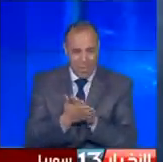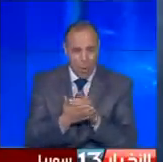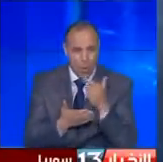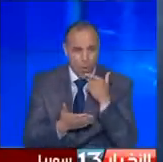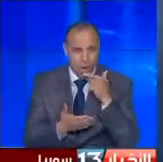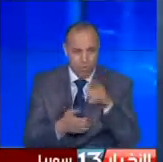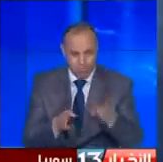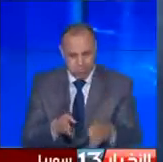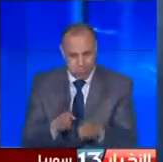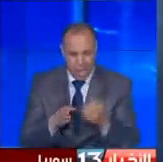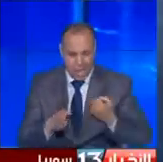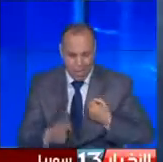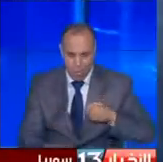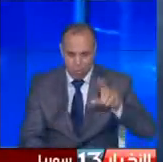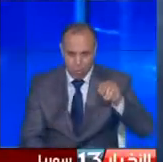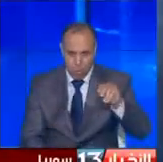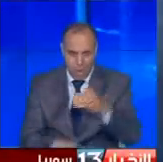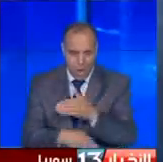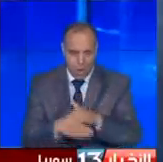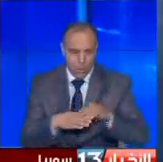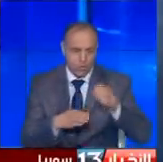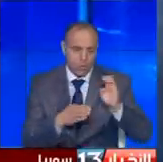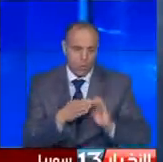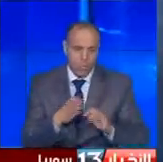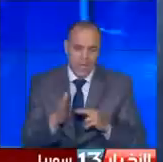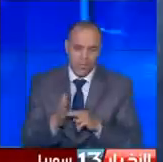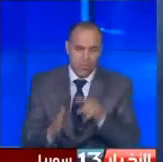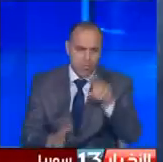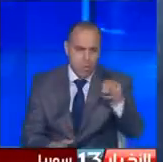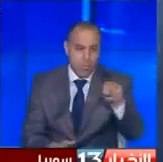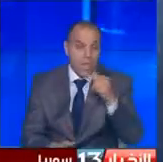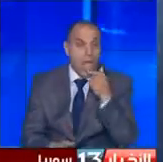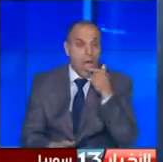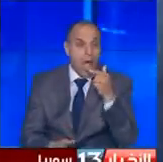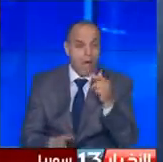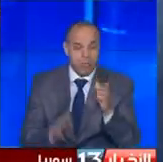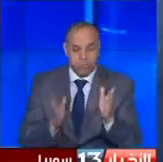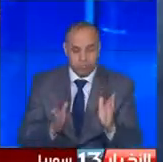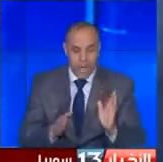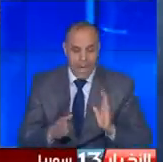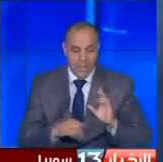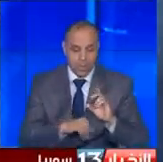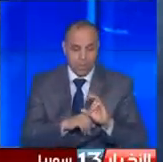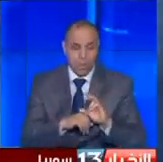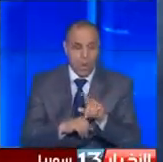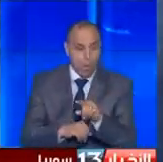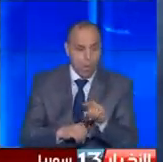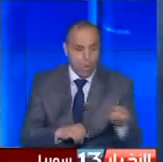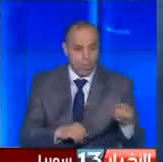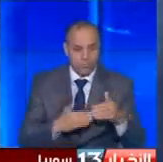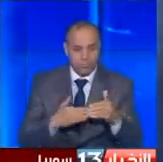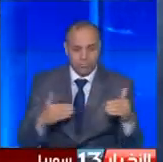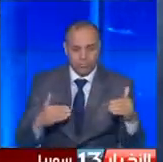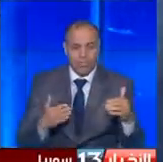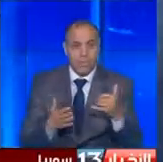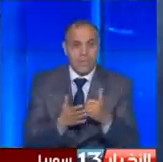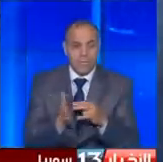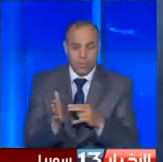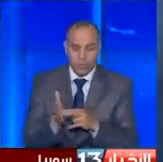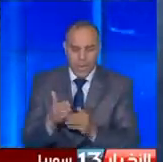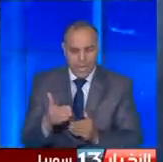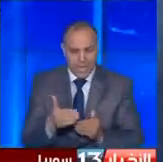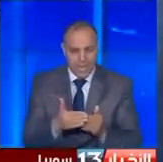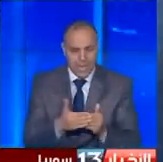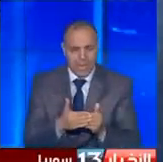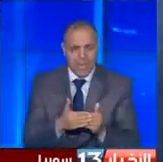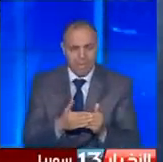وجود ممر للإرهاب على حدودها الجنوبية مع سوريا. وتمركزت القوات التركية في مواقع استراتيجية في إدلب بالقرب